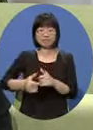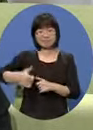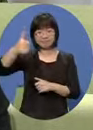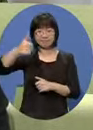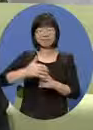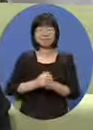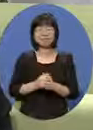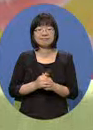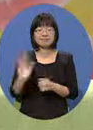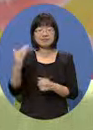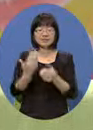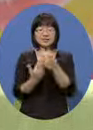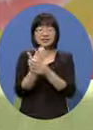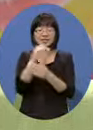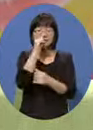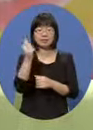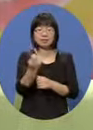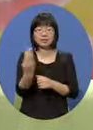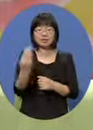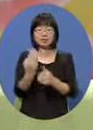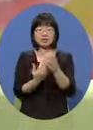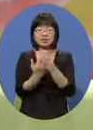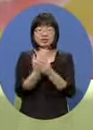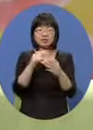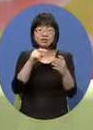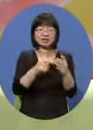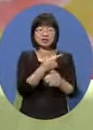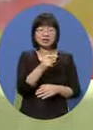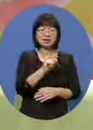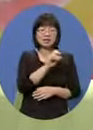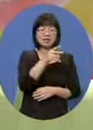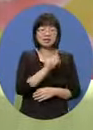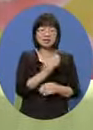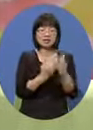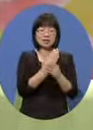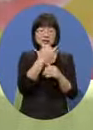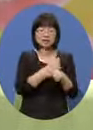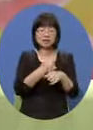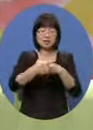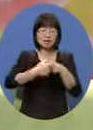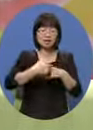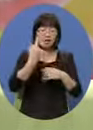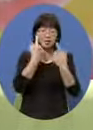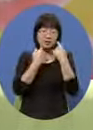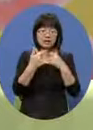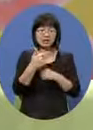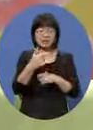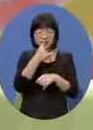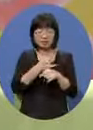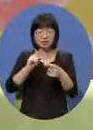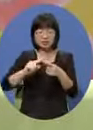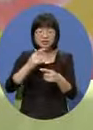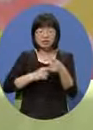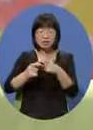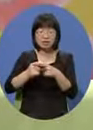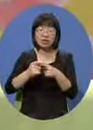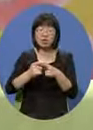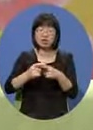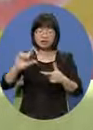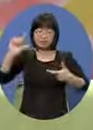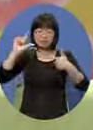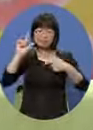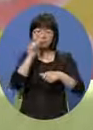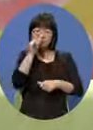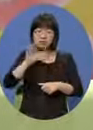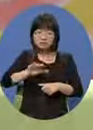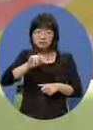같습니다. 네. 최근에 일어난 뭐 몇몇 사건 중에는 뭐 나영이 사건도 그렇지만 네. 외상이 아주 심해서 그게 오히려 막 이슈화된 경우도 되게 네. 많았잖아요.